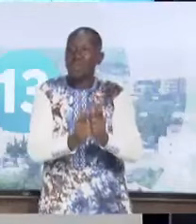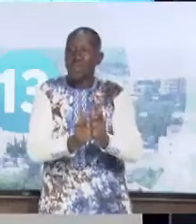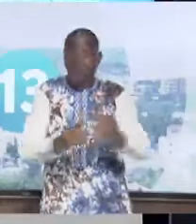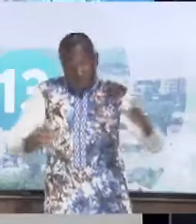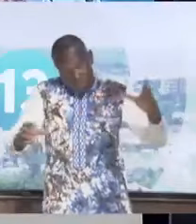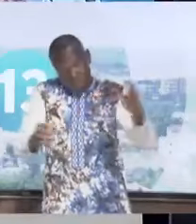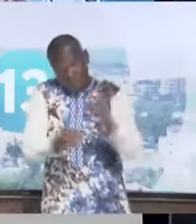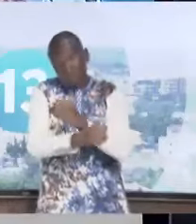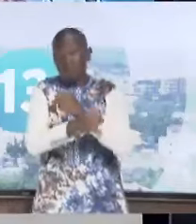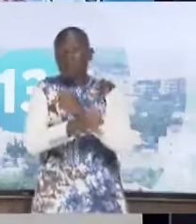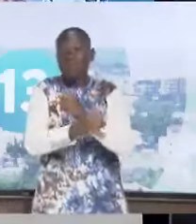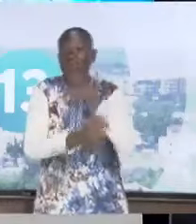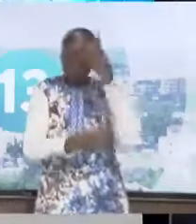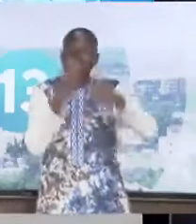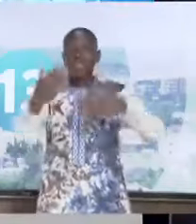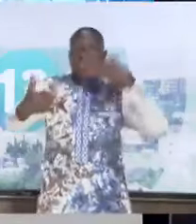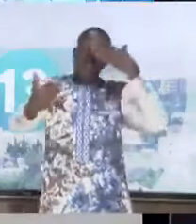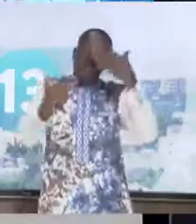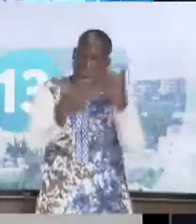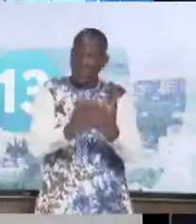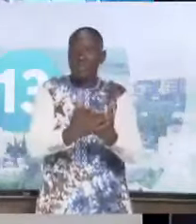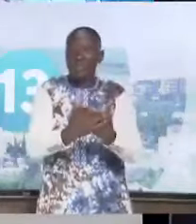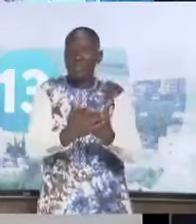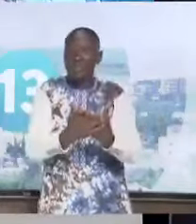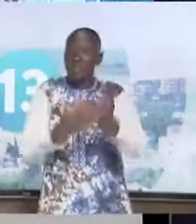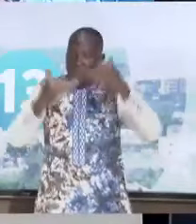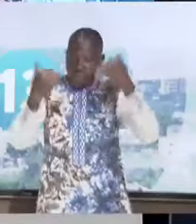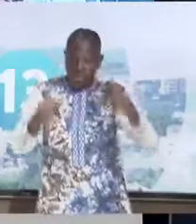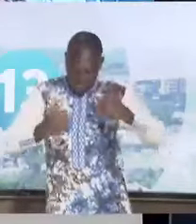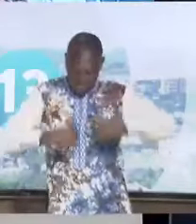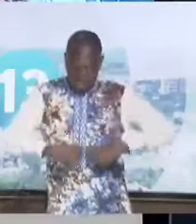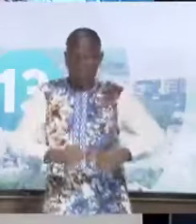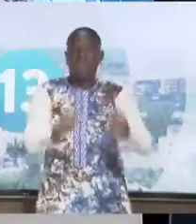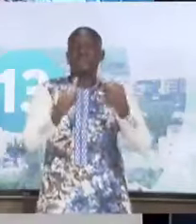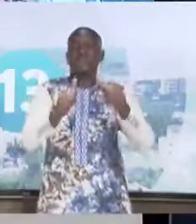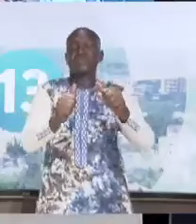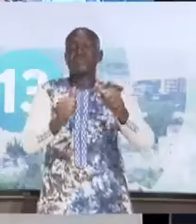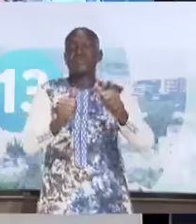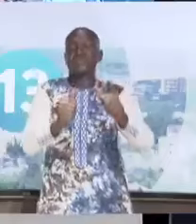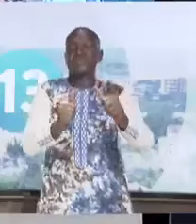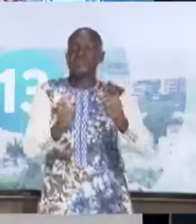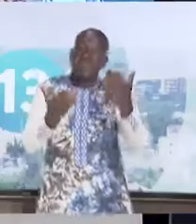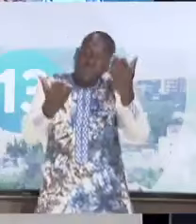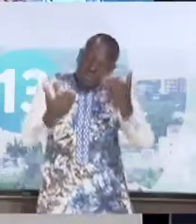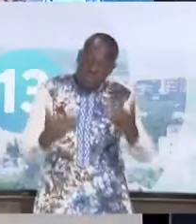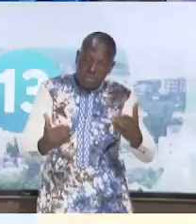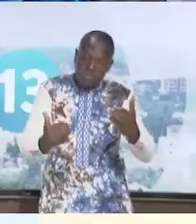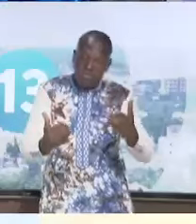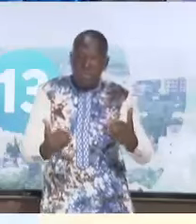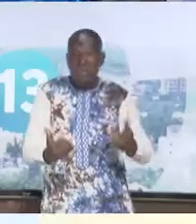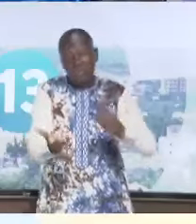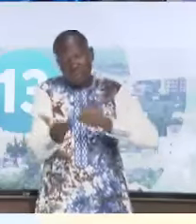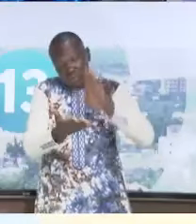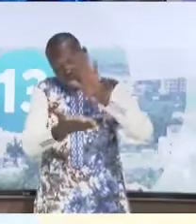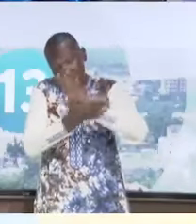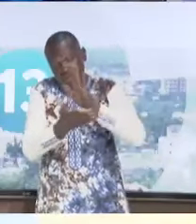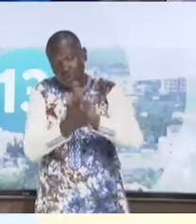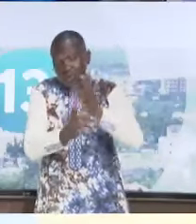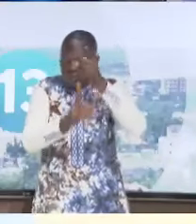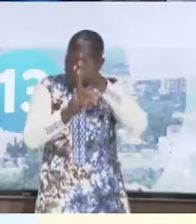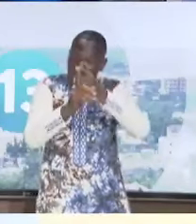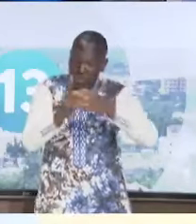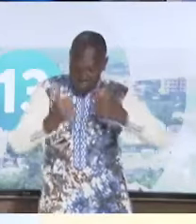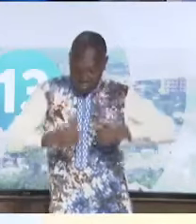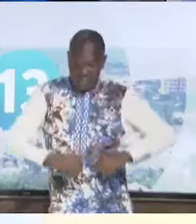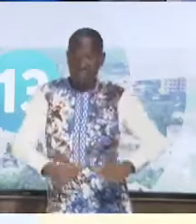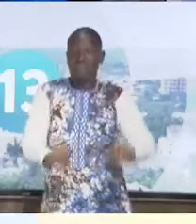clients ont par rapport à nos manières de faire, par rapport à nos procédures. Parce qu'ils préfèrent donc avoir un relevé, une facturation mensuelle pour nous suivre pas à